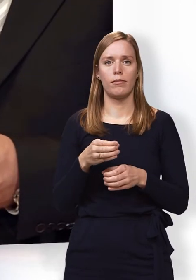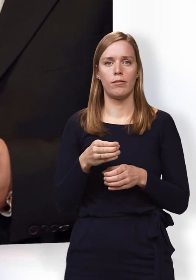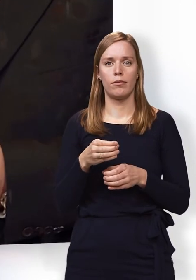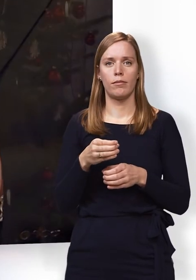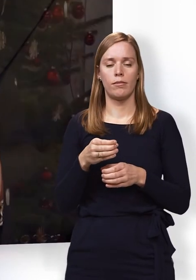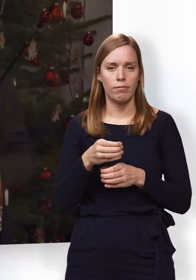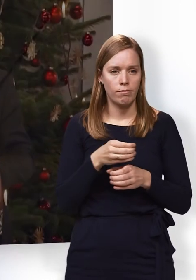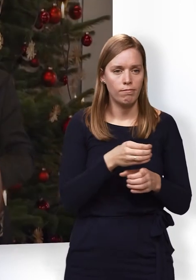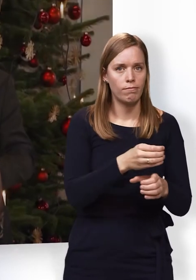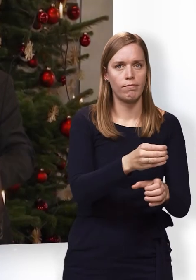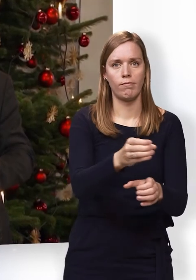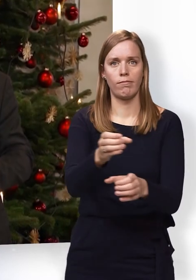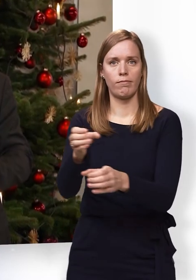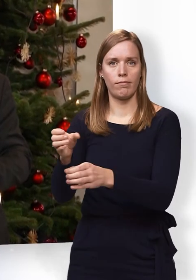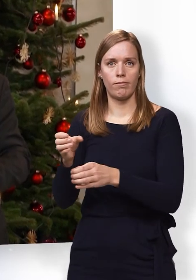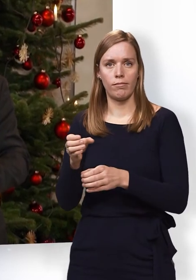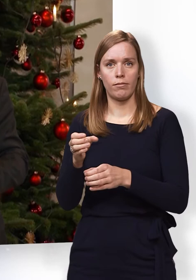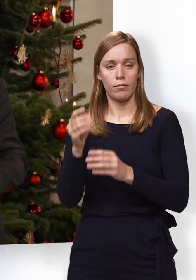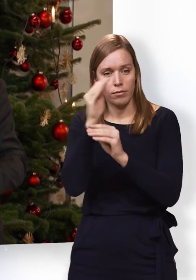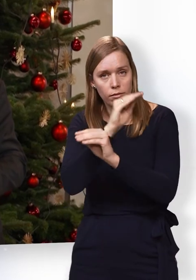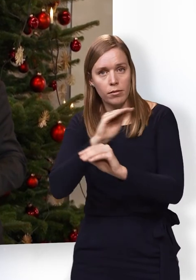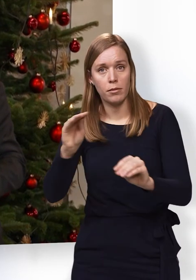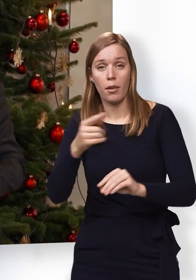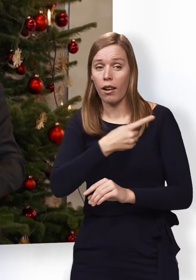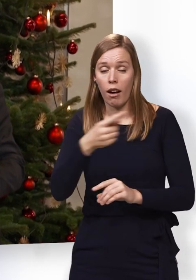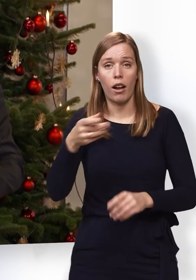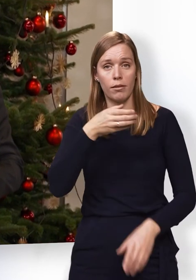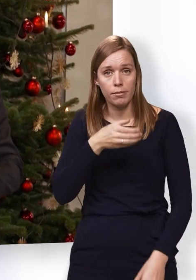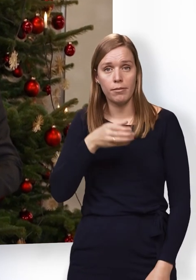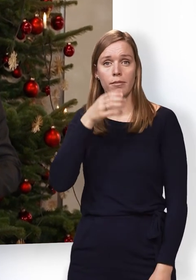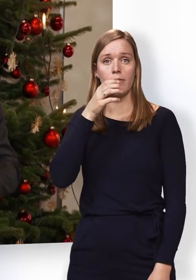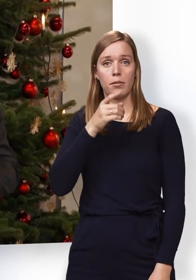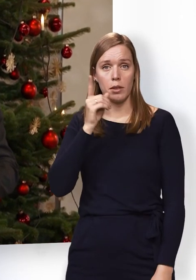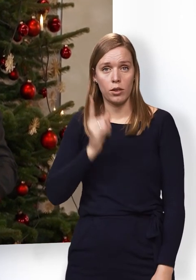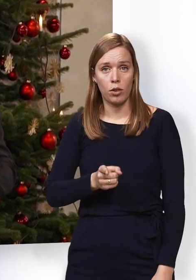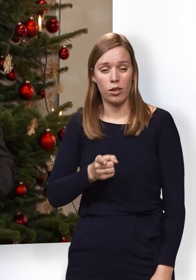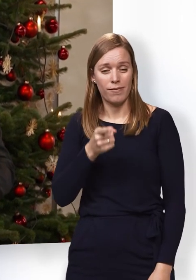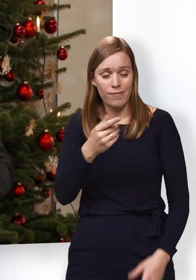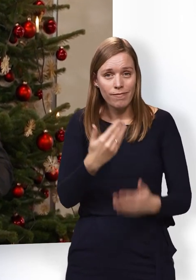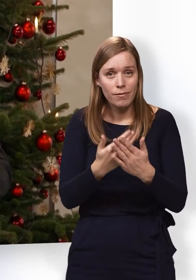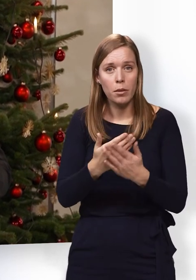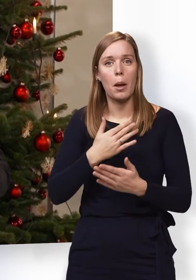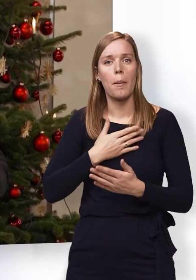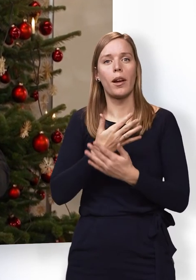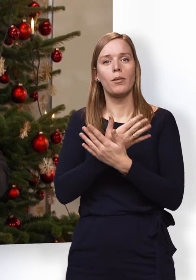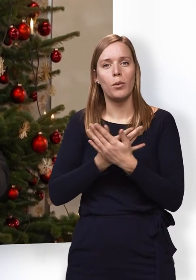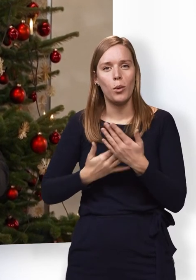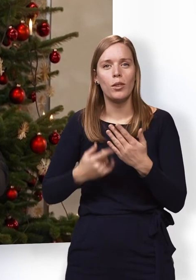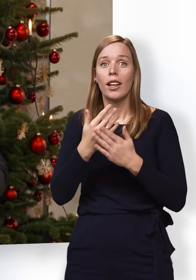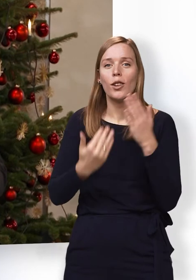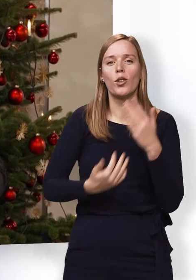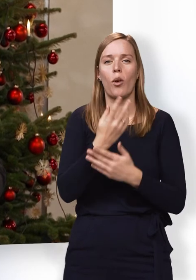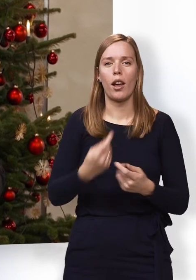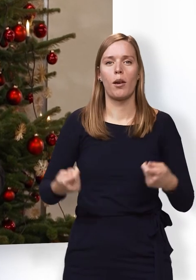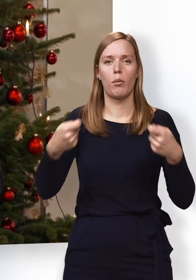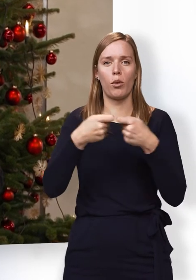gab ihnen den und sprach: Trinkt alle daraus. Das ist mein Blut des neuen Bundes, das